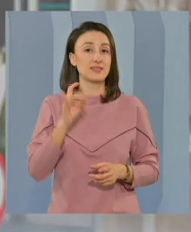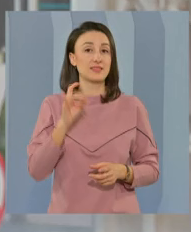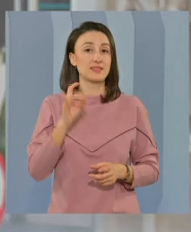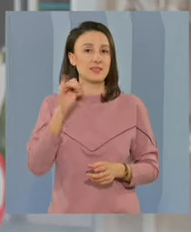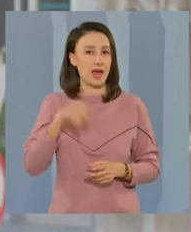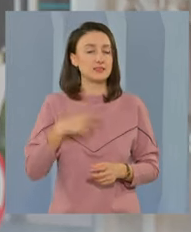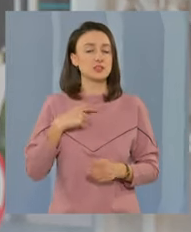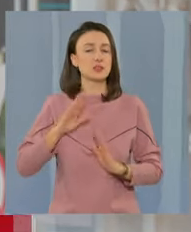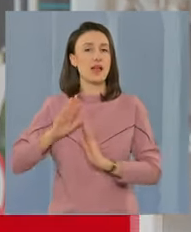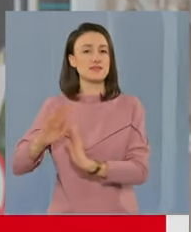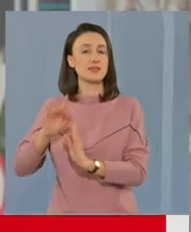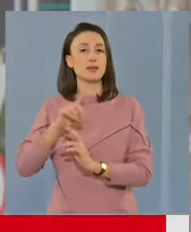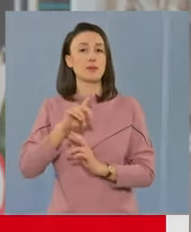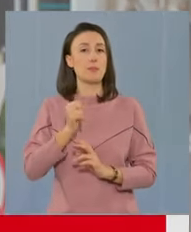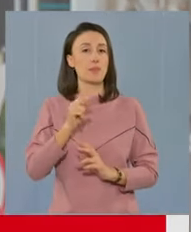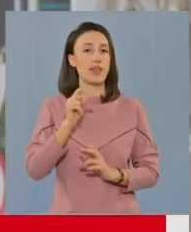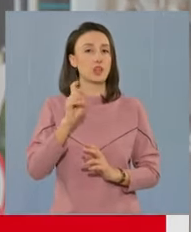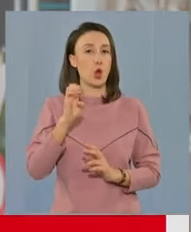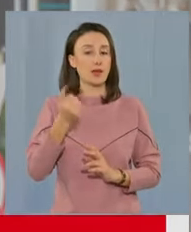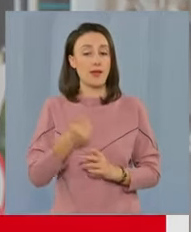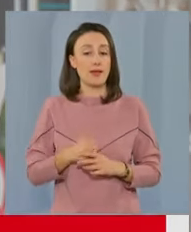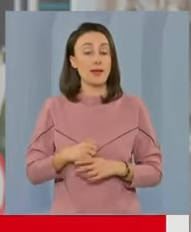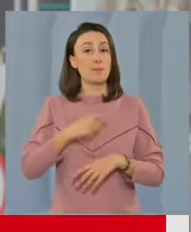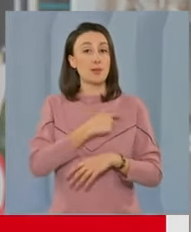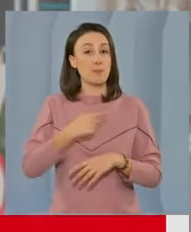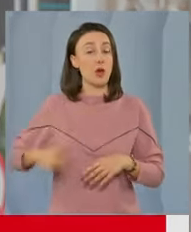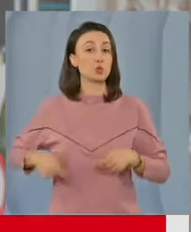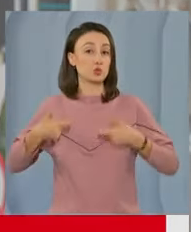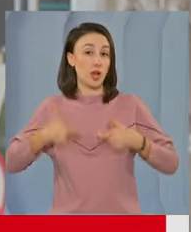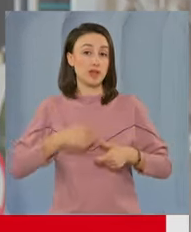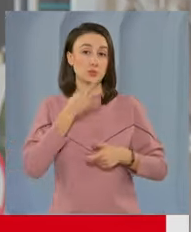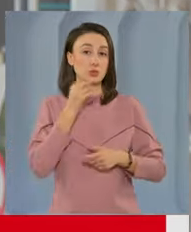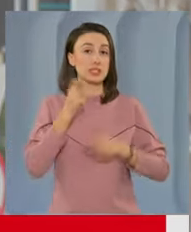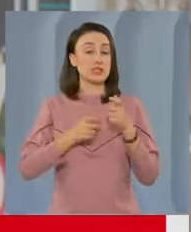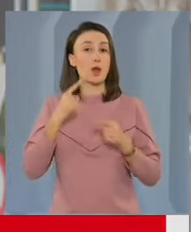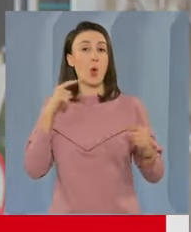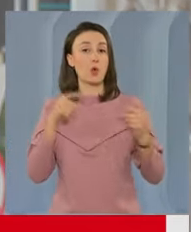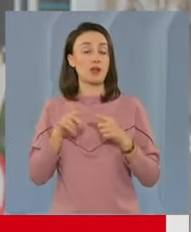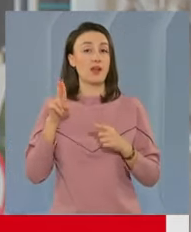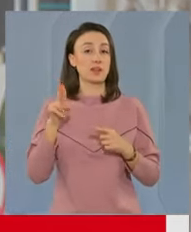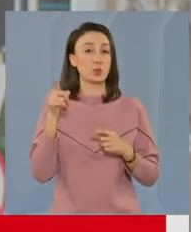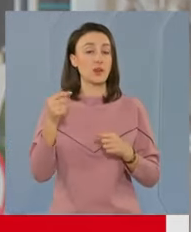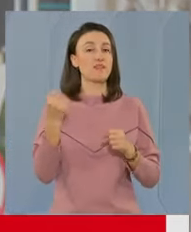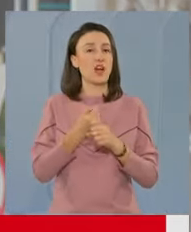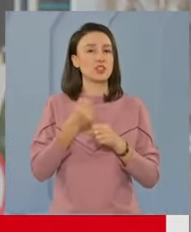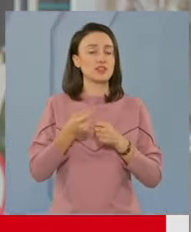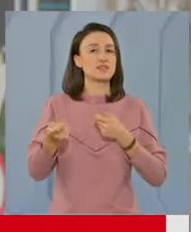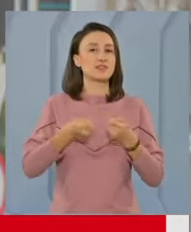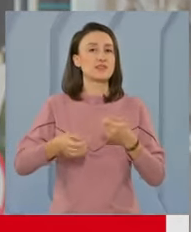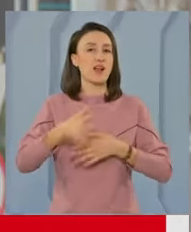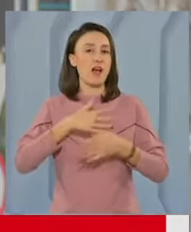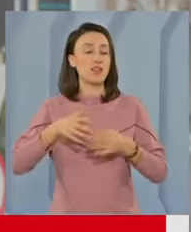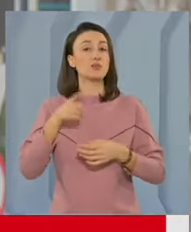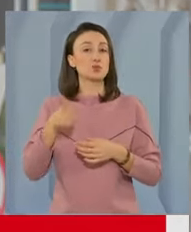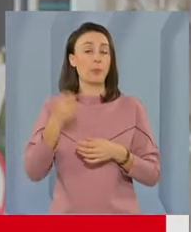Nicu Șordan îl pune la zid pe Cristian Popescu Piedone, primarul general al Capitalei, spune despre contracandidatul său că face circ și este un